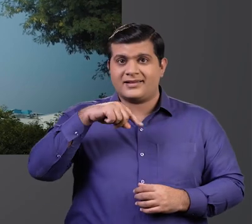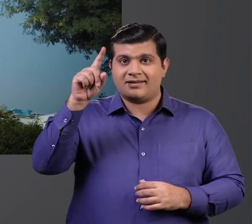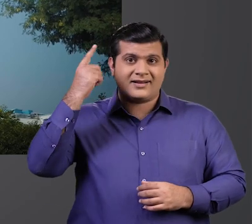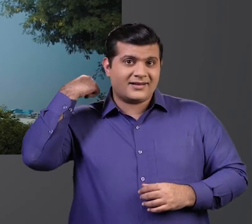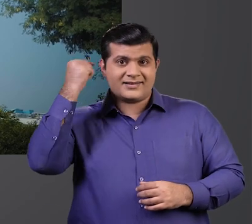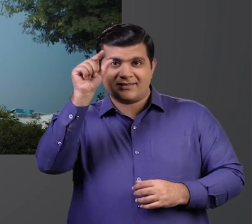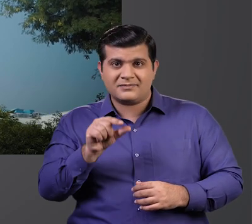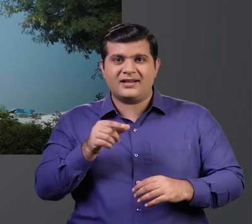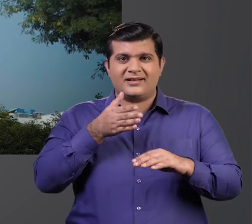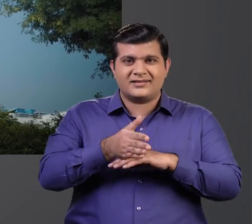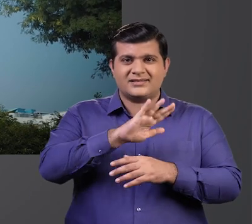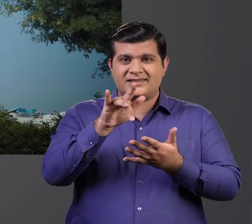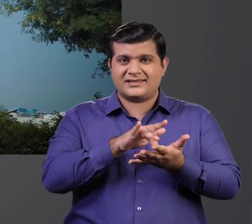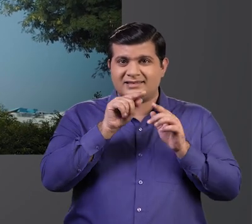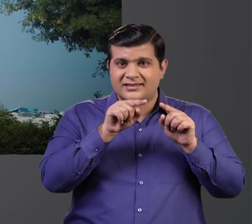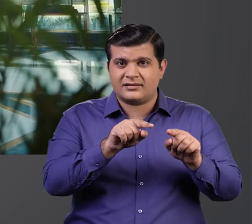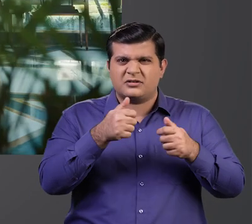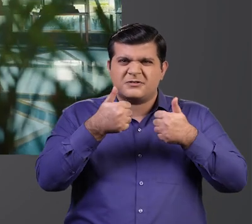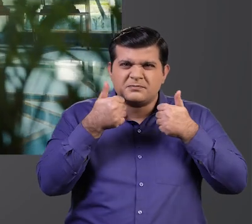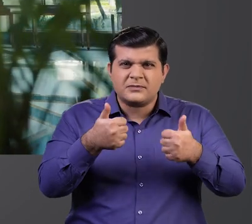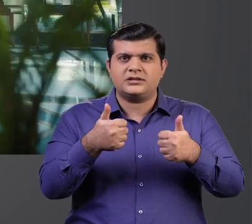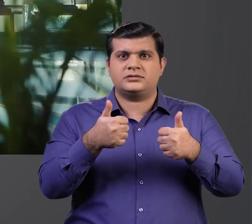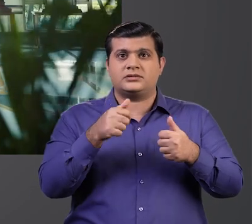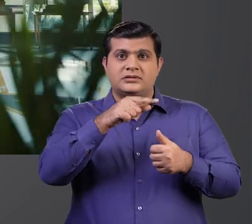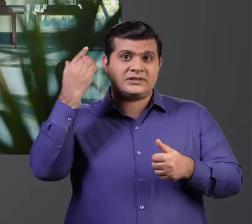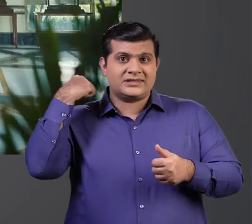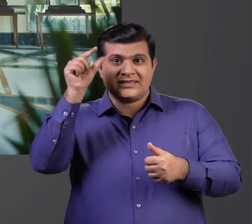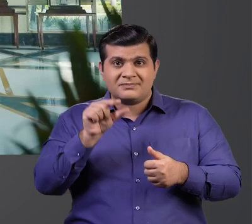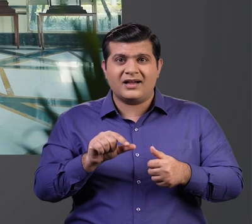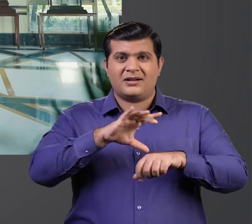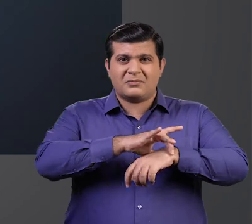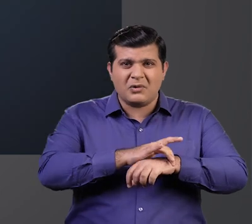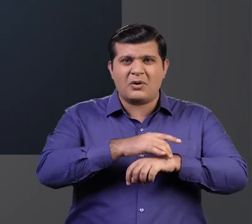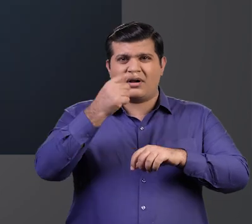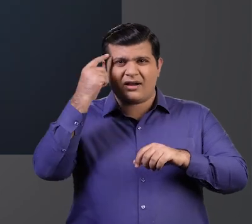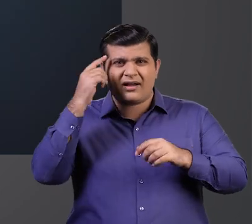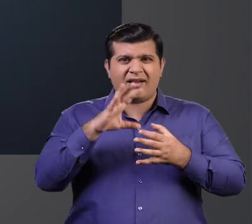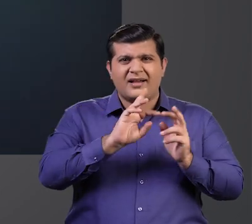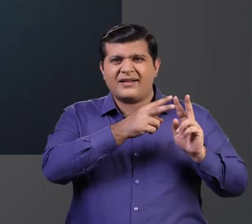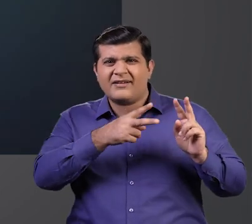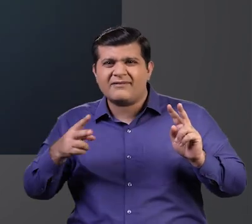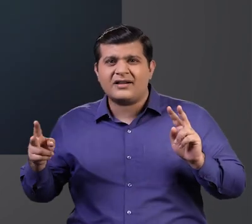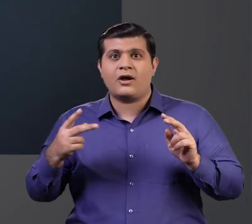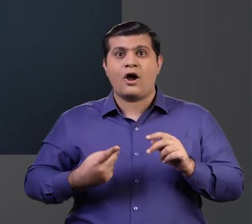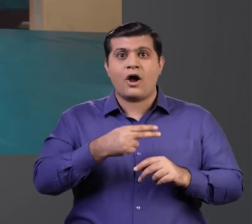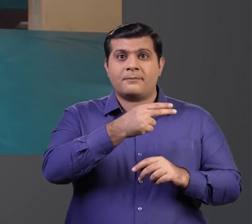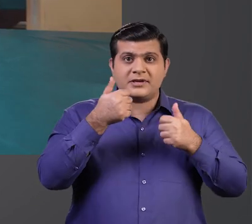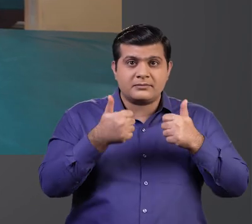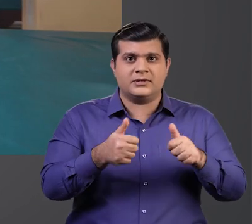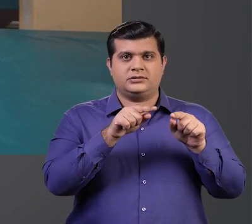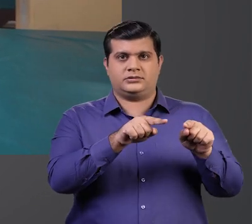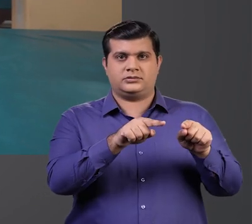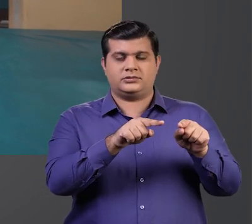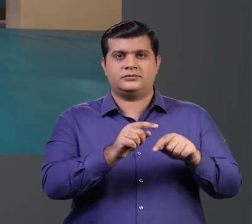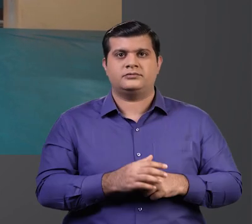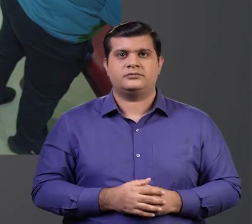इंडियन स्पाइनल इंजरी सेंटर भारत में सबसे उन्नत स्पाइन ऑर्थोपेडिक न्यूरोमस्कुलर ऑर्थ्रोस्कोपिक सर्जिकल सेंटर